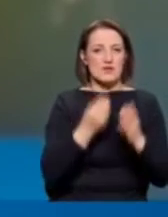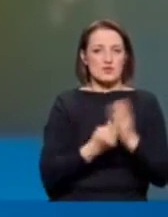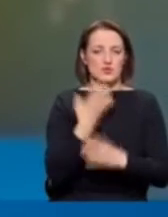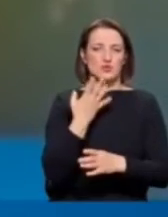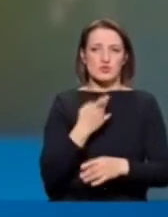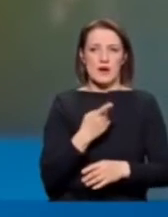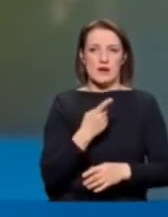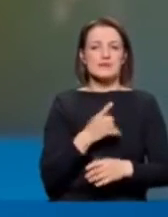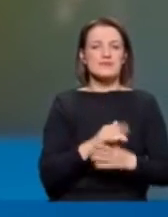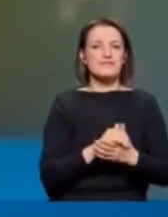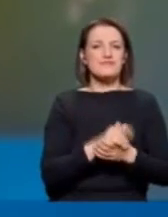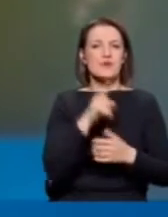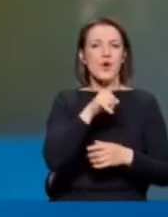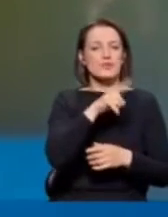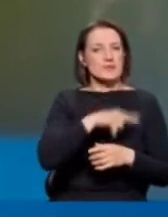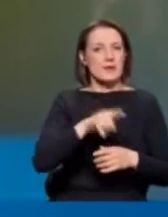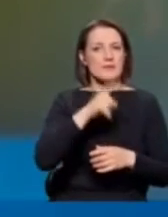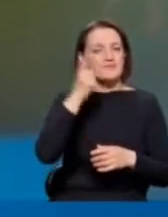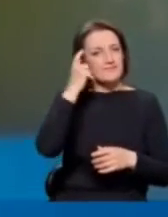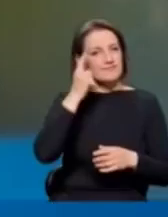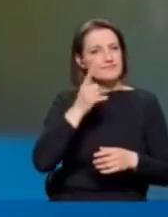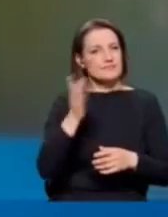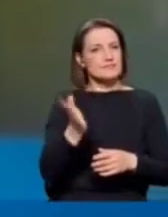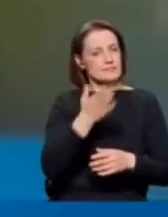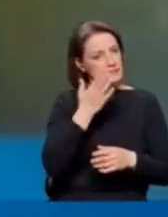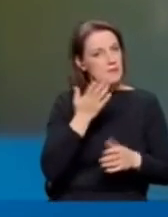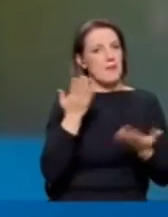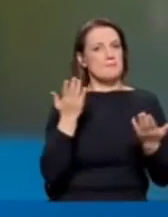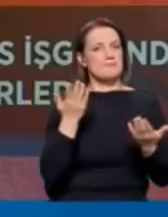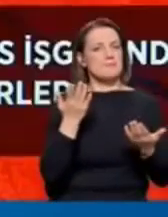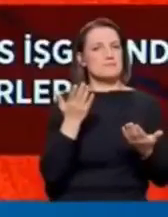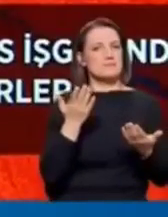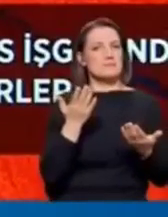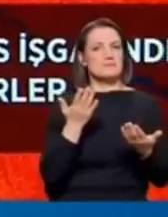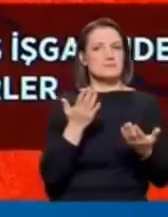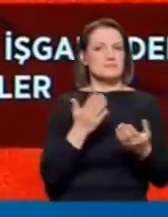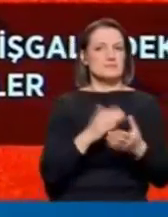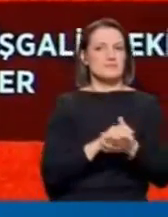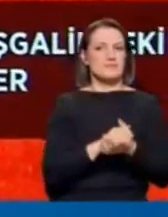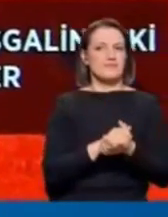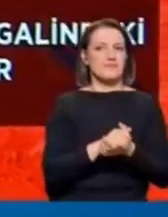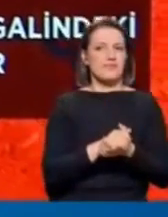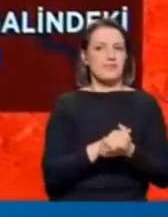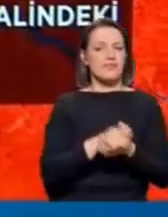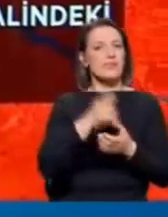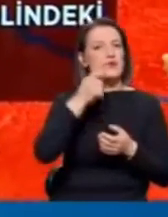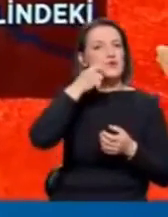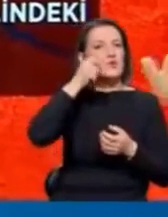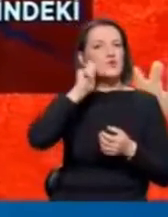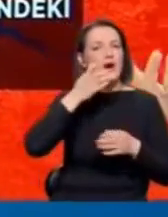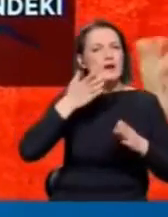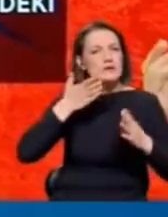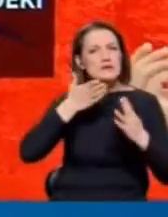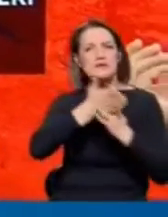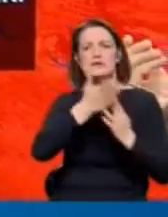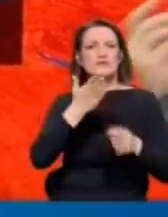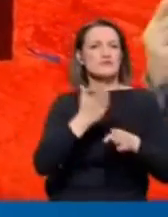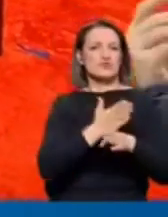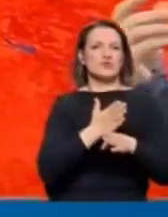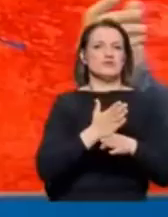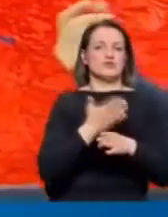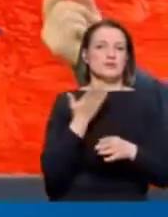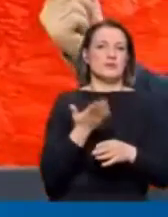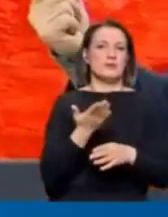kurduklarını iddia edilen onları tanıdığı Hadi bunu da tamam yani ve Ukrayna'ya niye giriyorsun